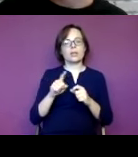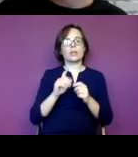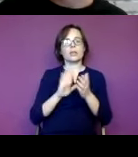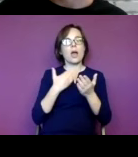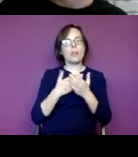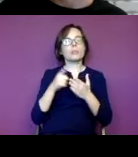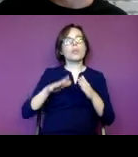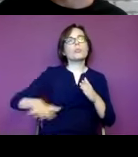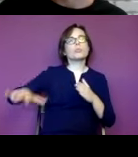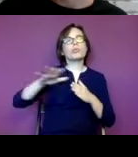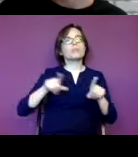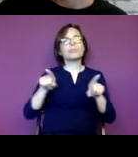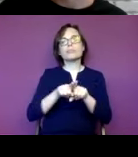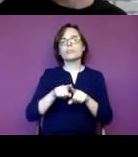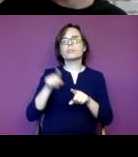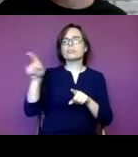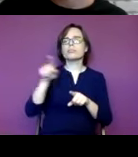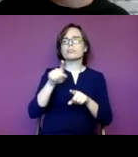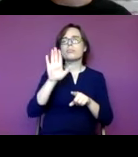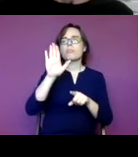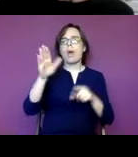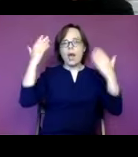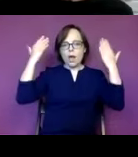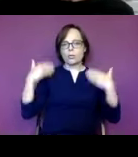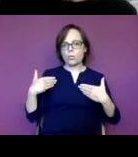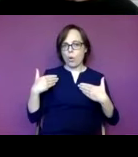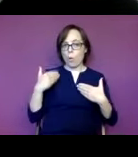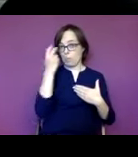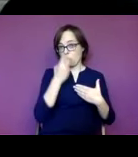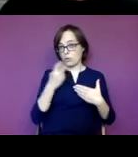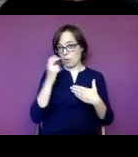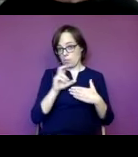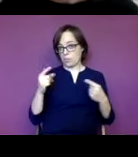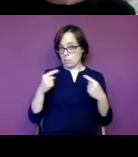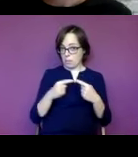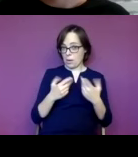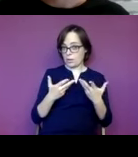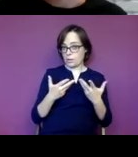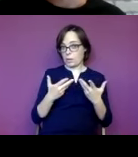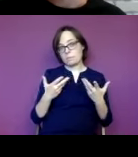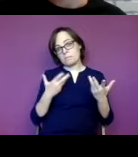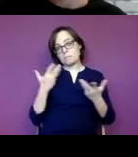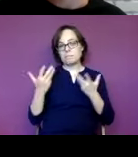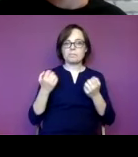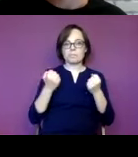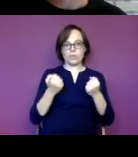plecami, byłby atrakcyjny. Ciężko powiedzieć,